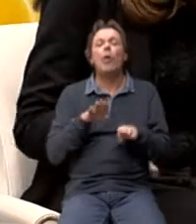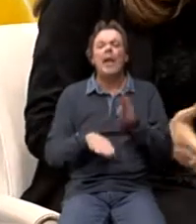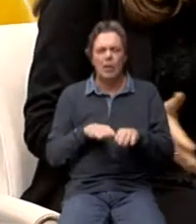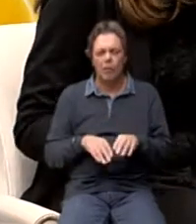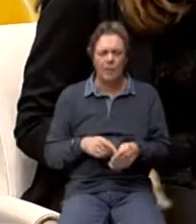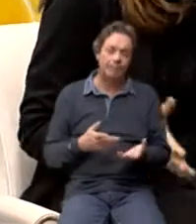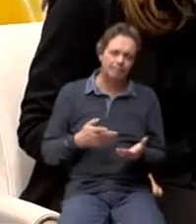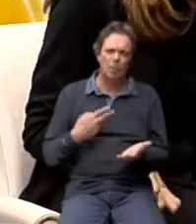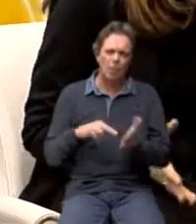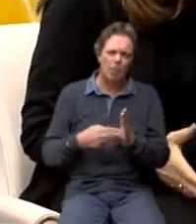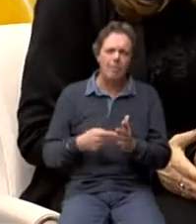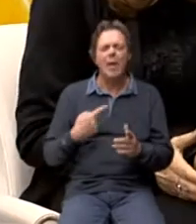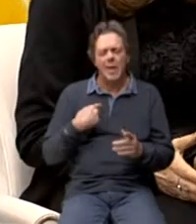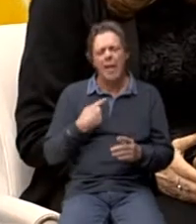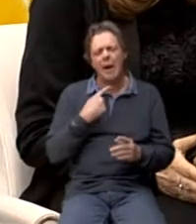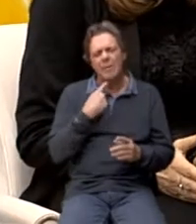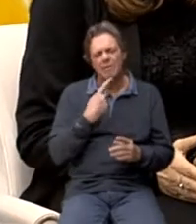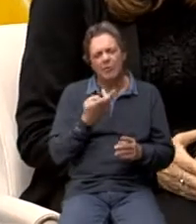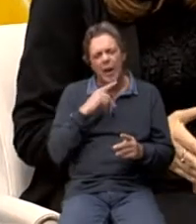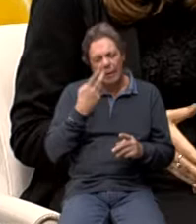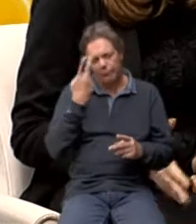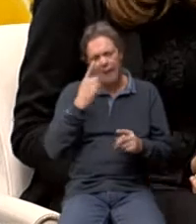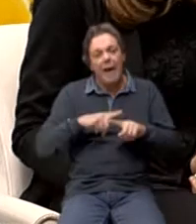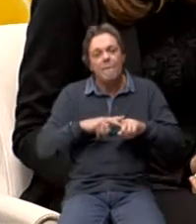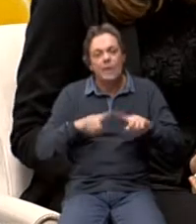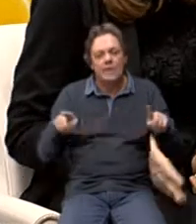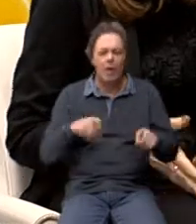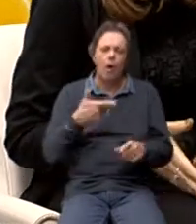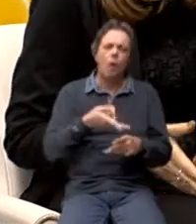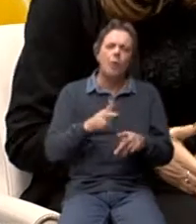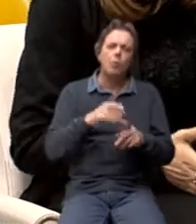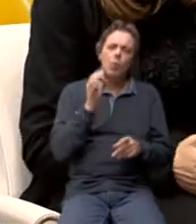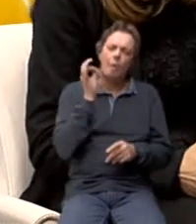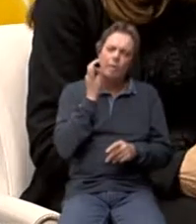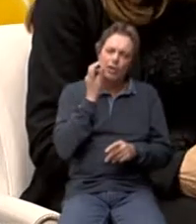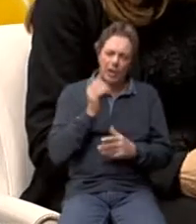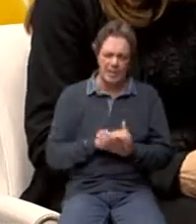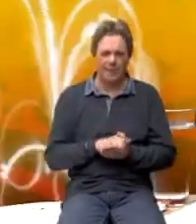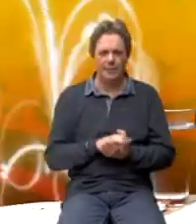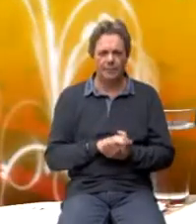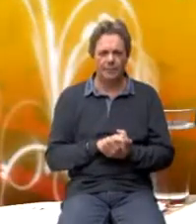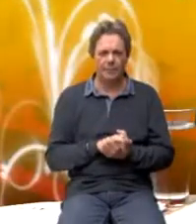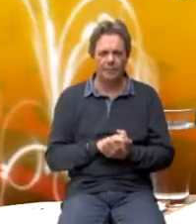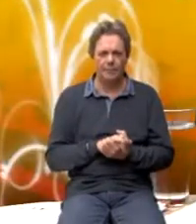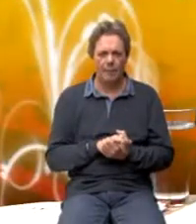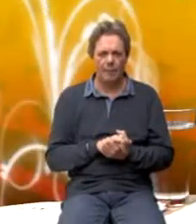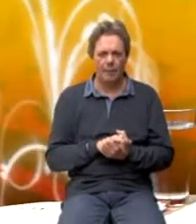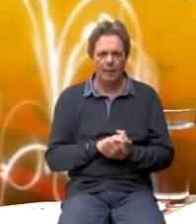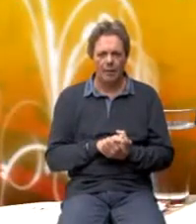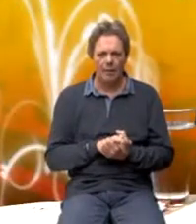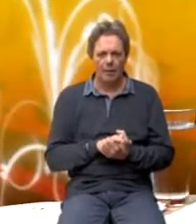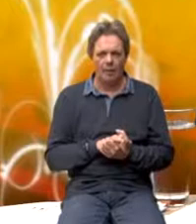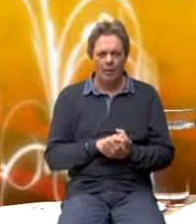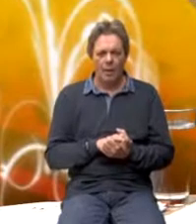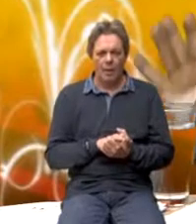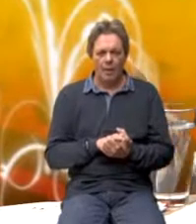da se vrste. Ovo je puno veći rizik za kontrolna tijela. Prilikom... Mene samo zanima nešto odavde.